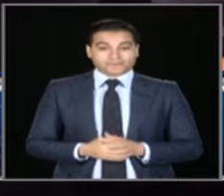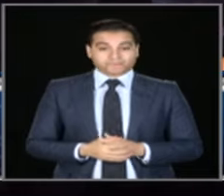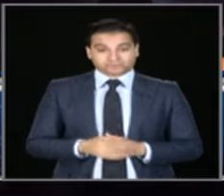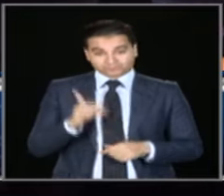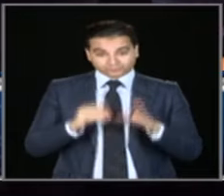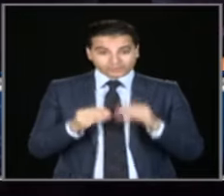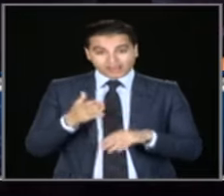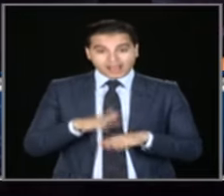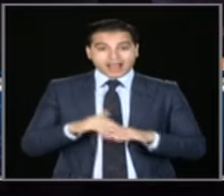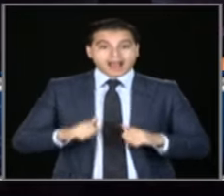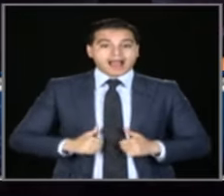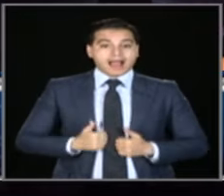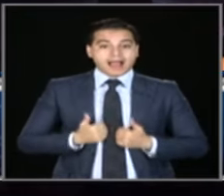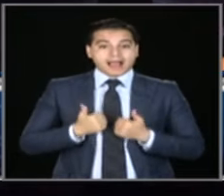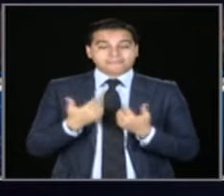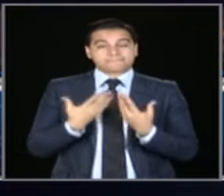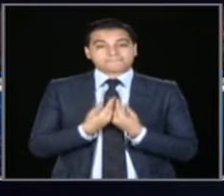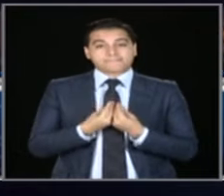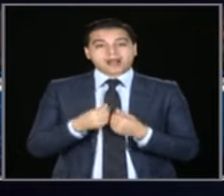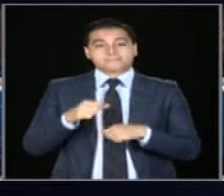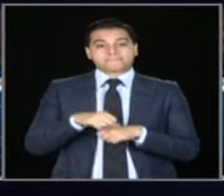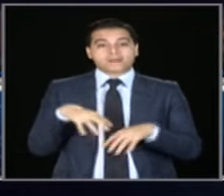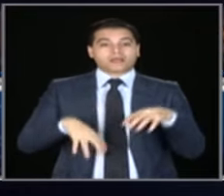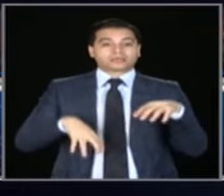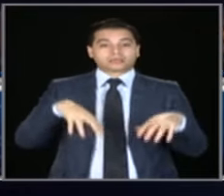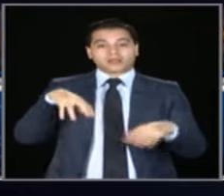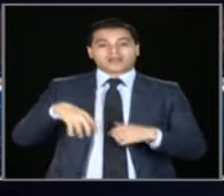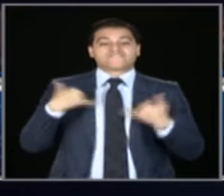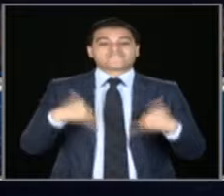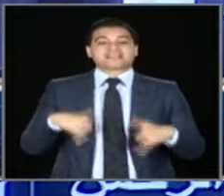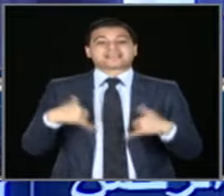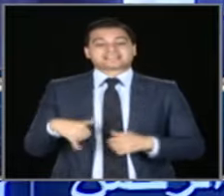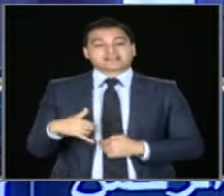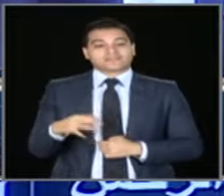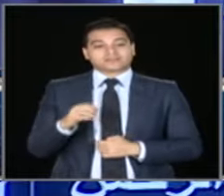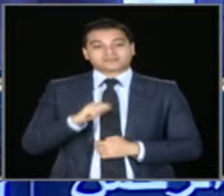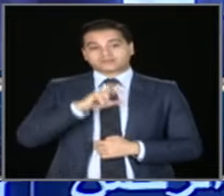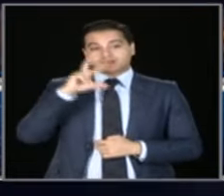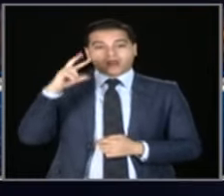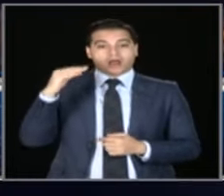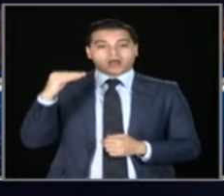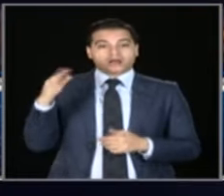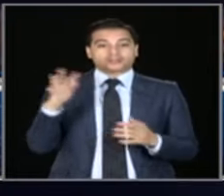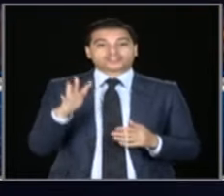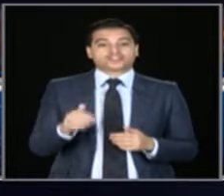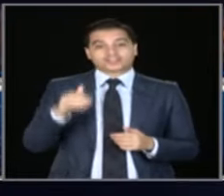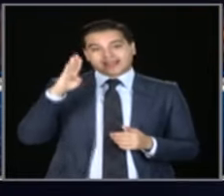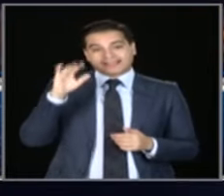بيحكي فيها عن حياته في منطقة القبائل في الجزائر. صلاح شاكيرو؟ صلاح